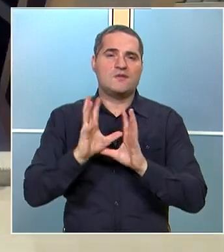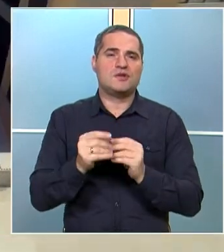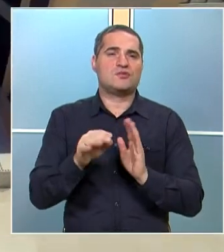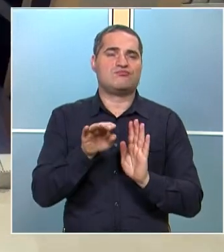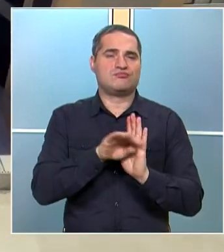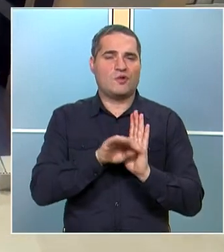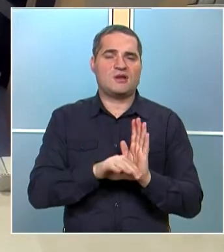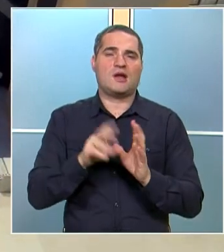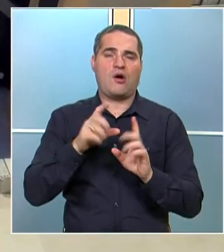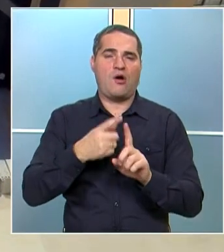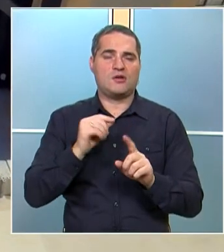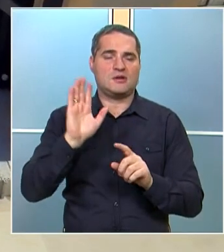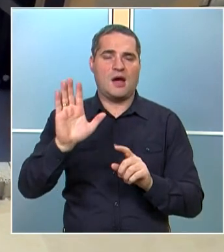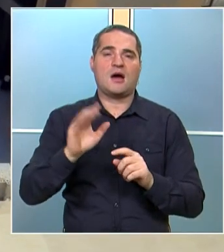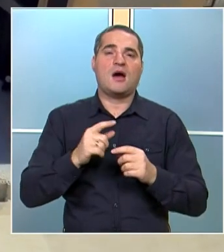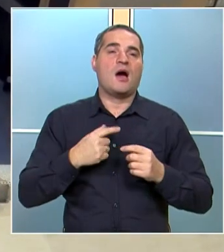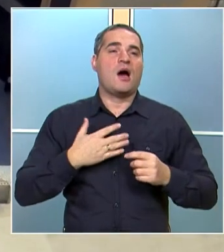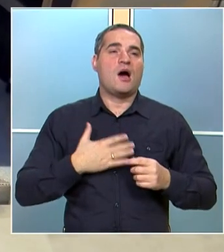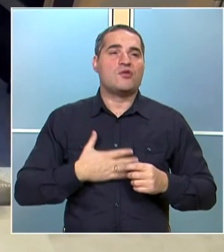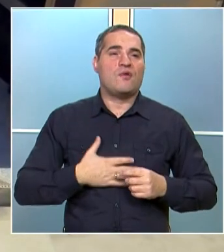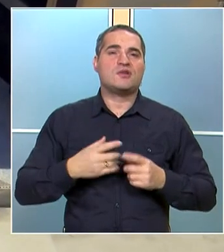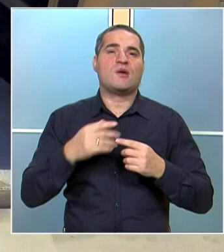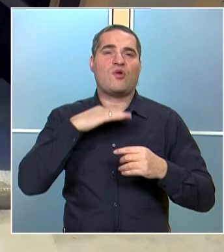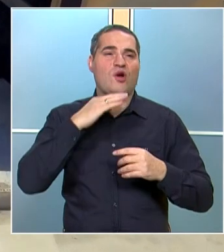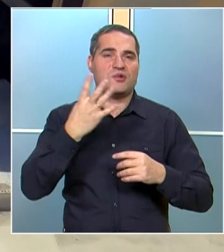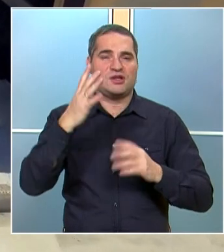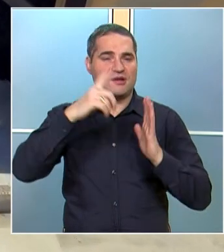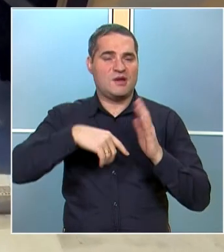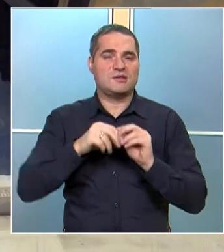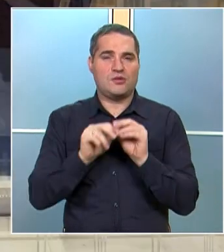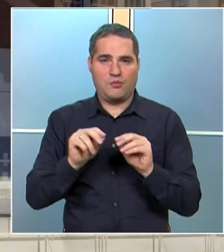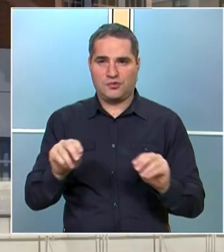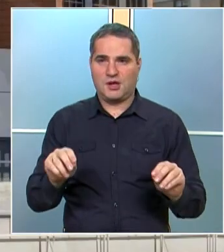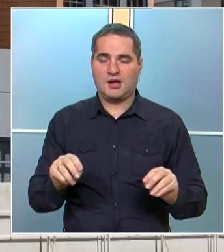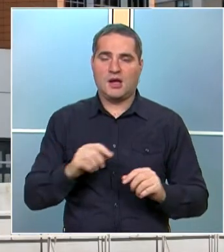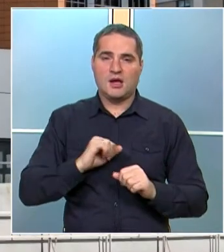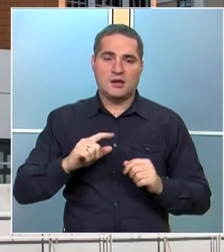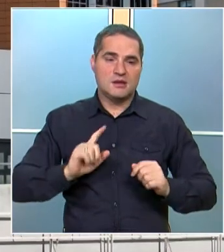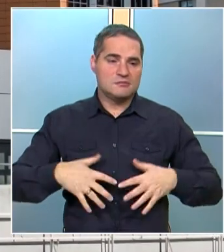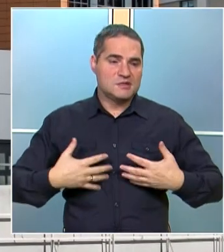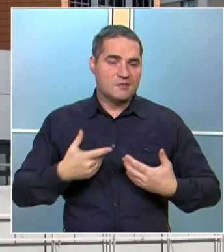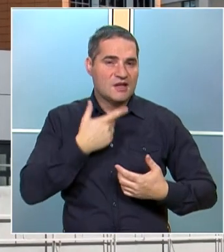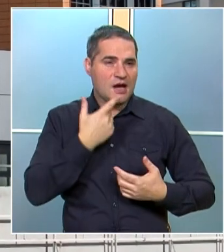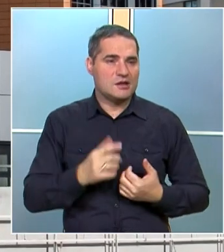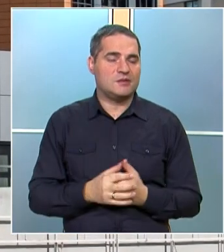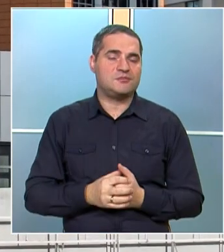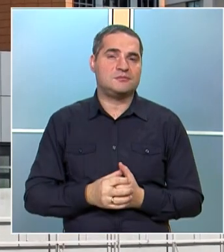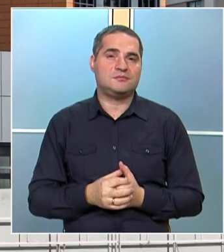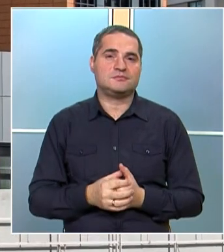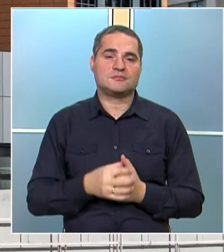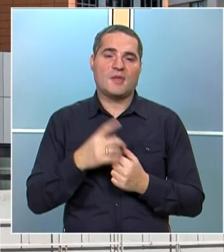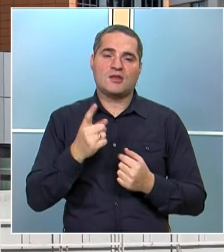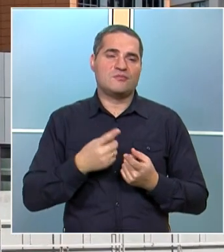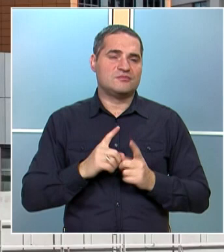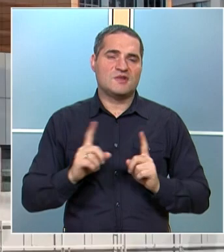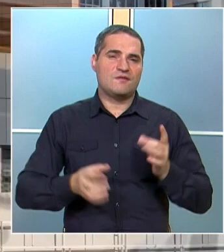тях. Останах много доволна от опита, който имах там 4 месеца на обучение. И искам да кажа, че е едно